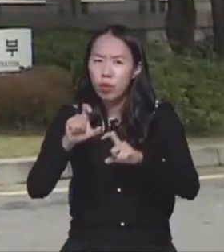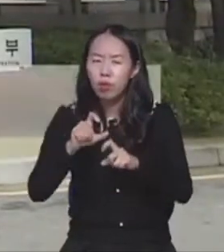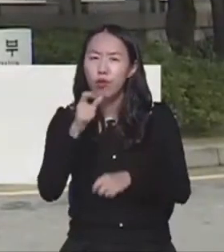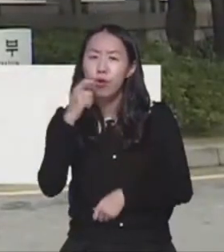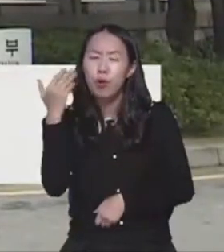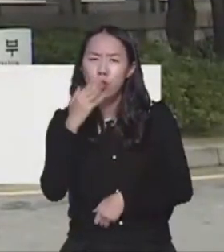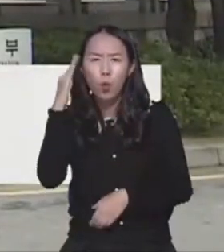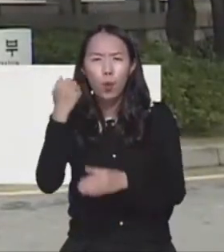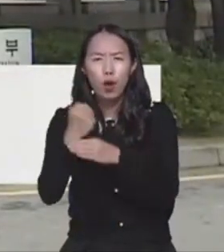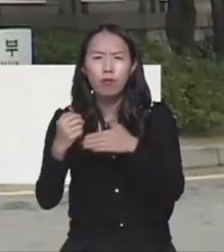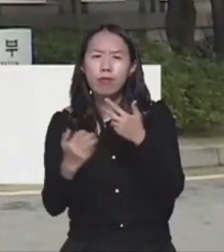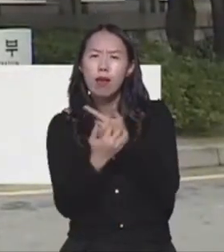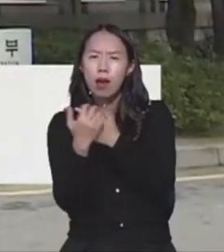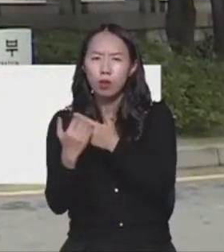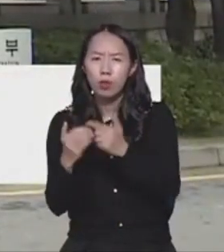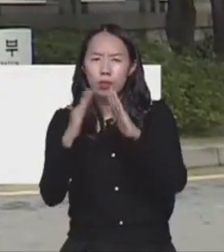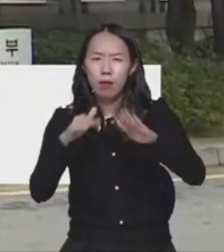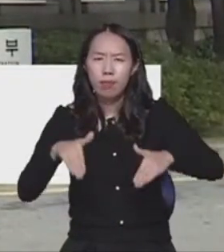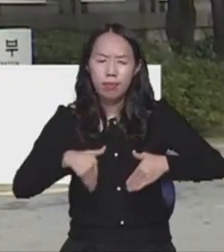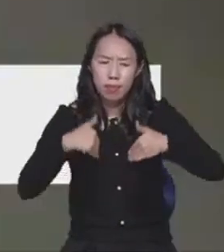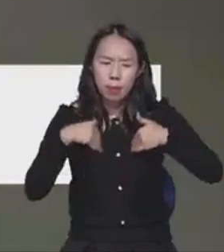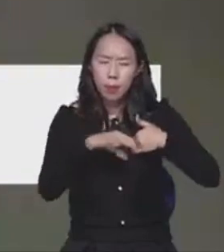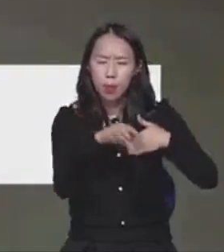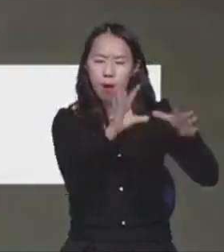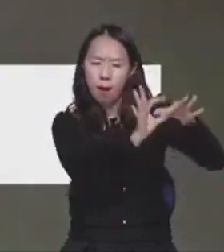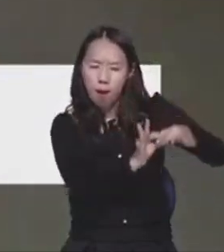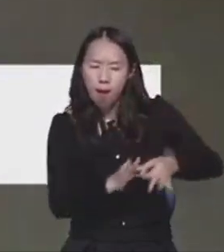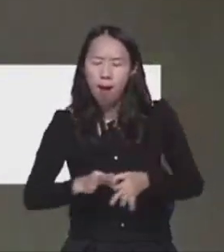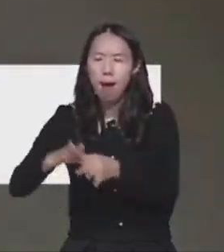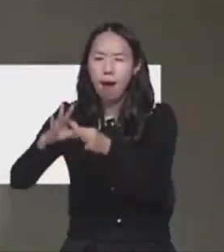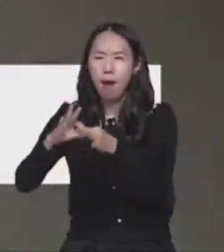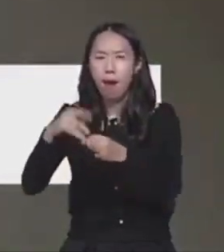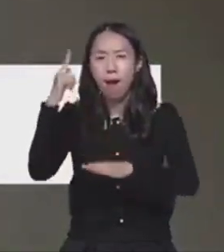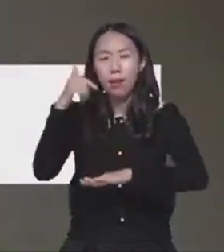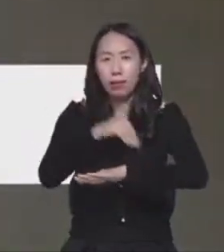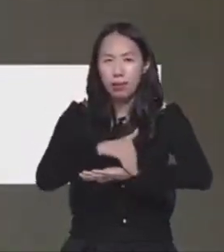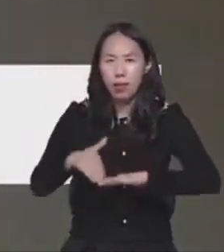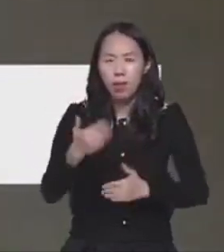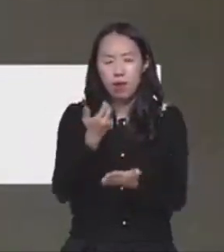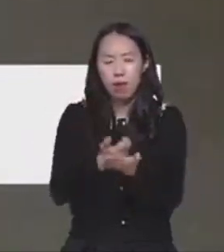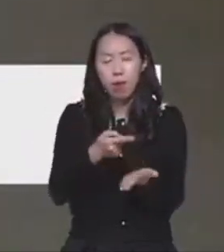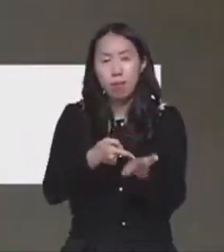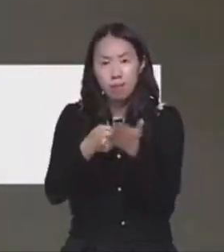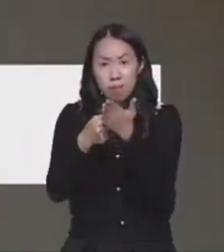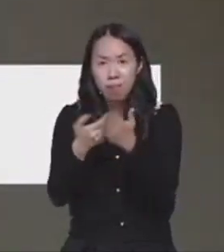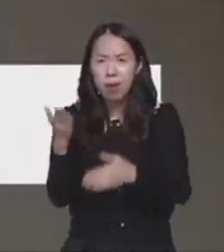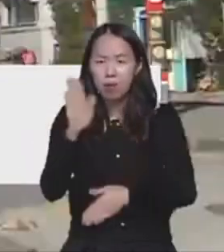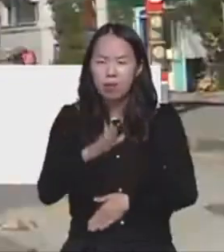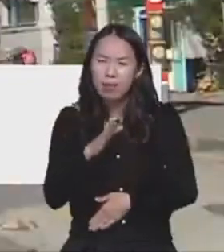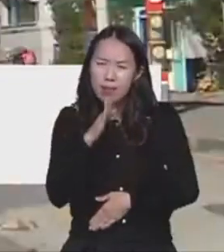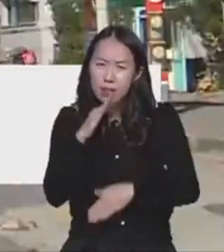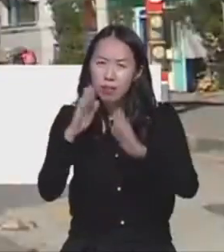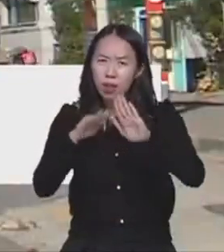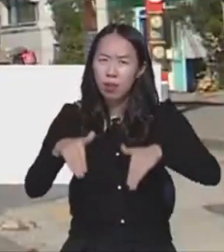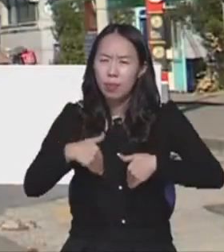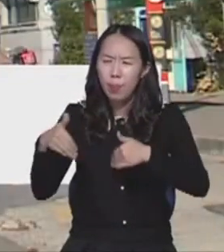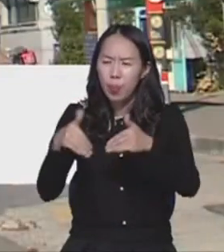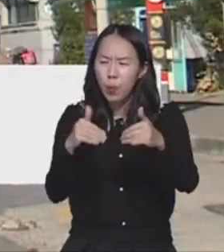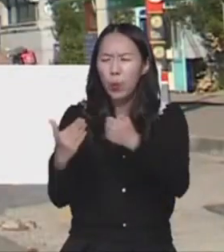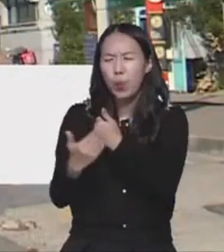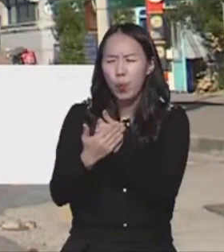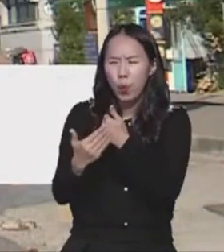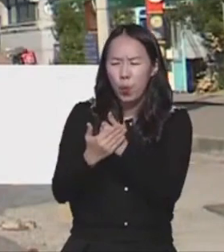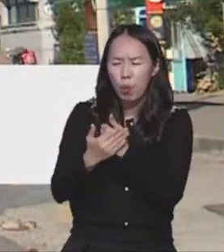여수 화순 나주 등 전남지역 캠퍼스들 아우르는 실행 계획서를 내놨지만 실제로는 전남도의 지원 약속을